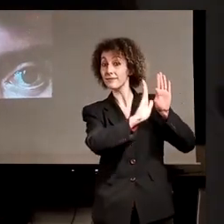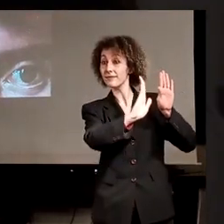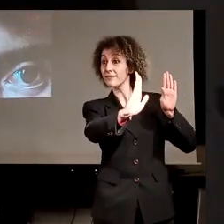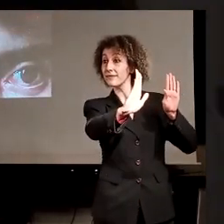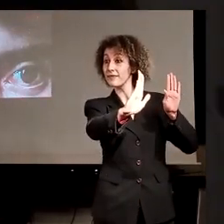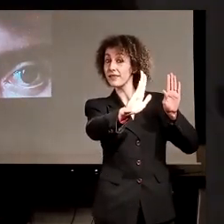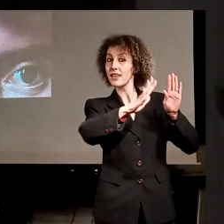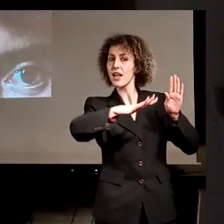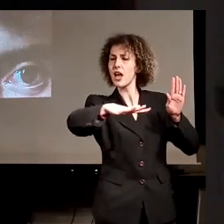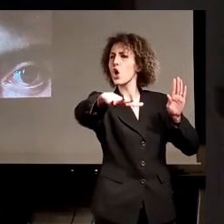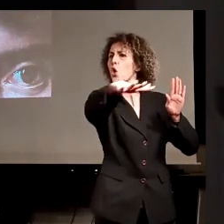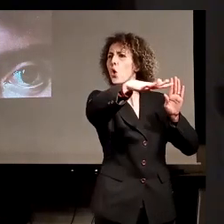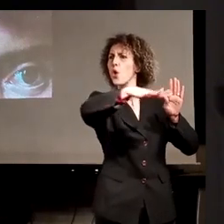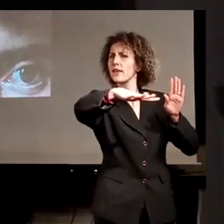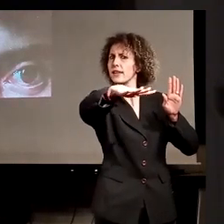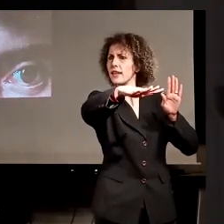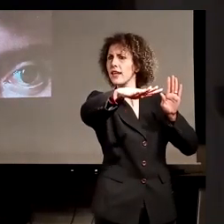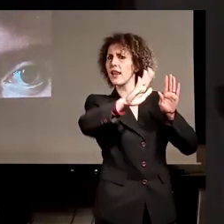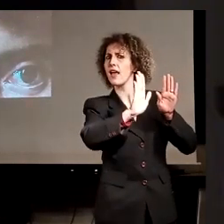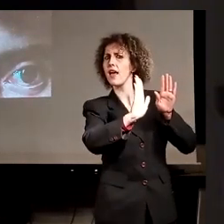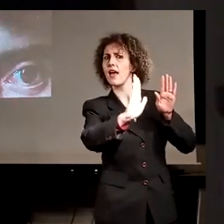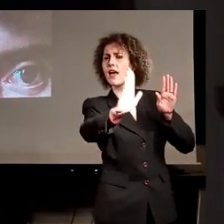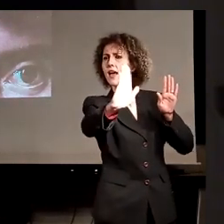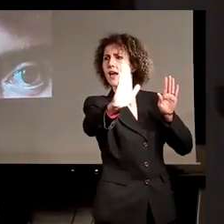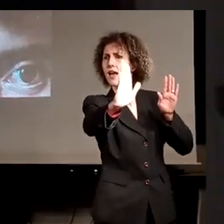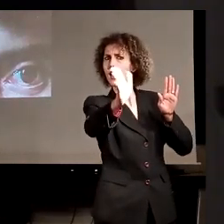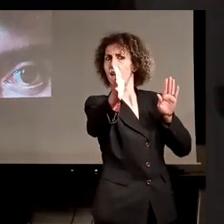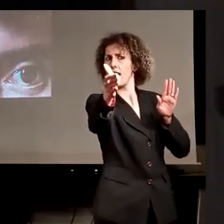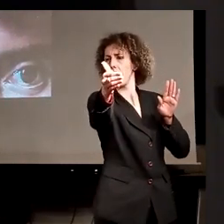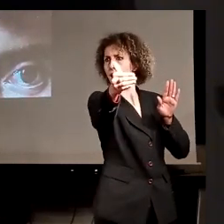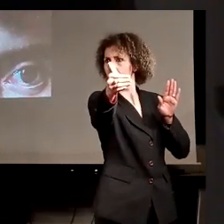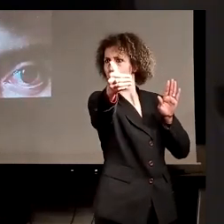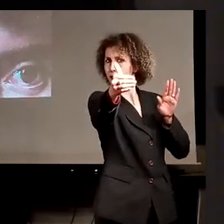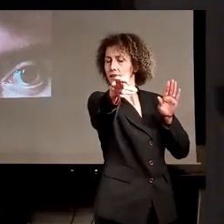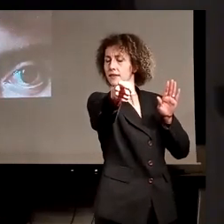varco di un cortile a due porte dall anno